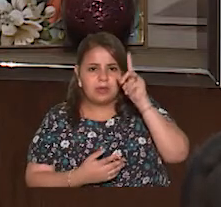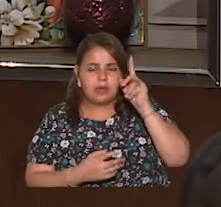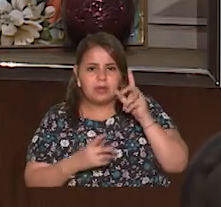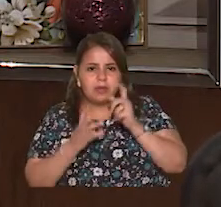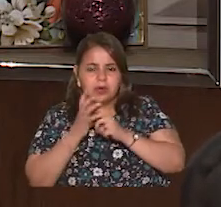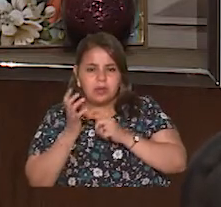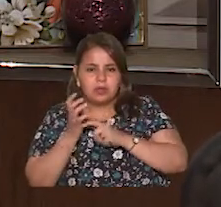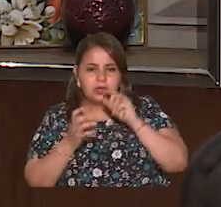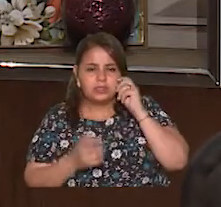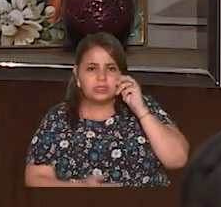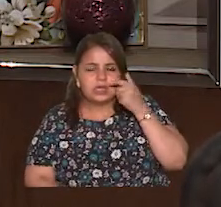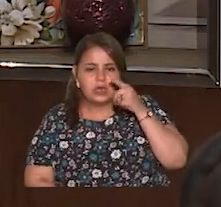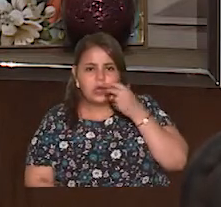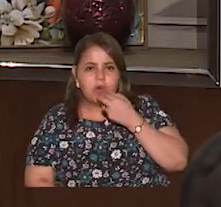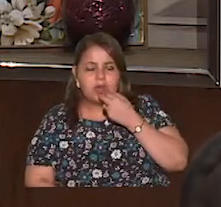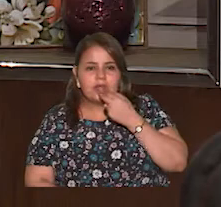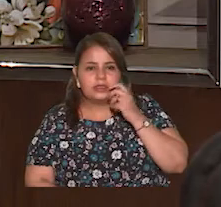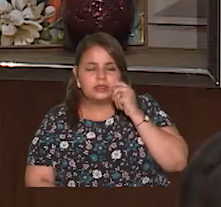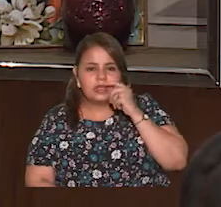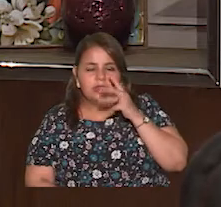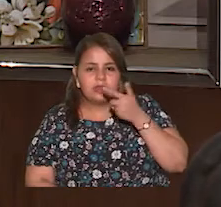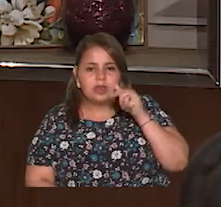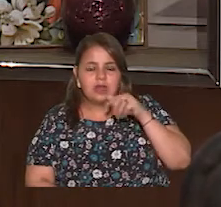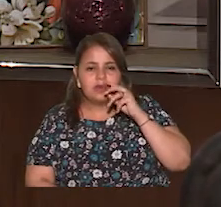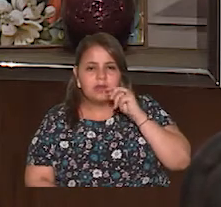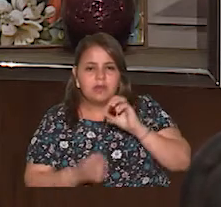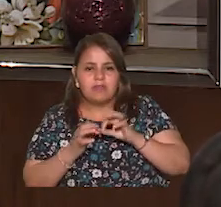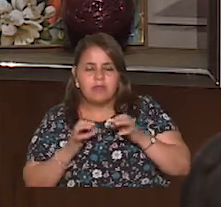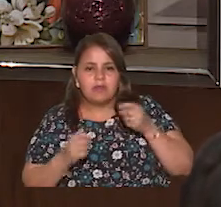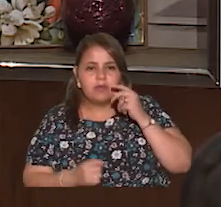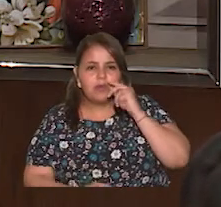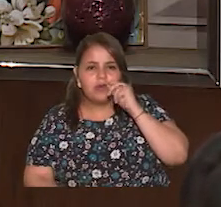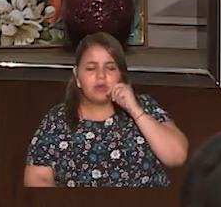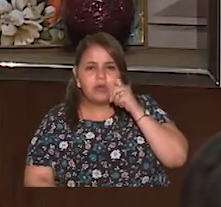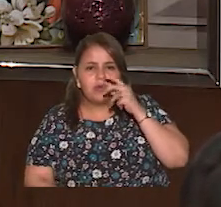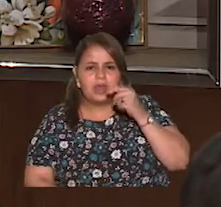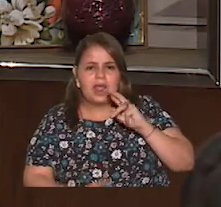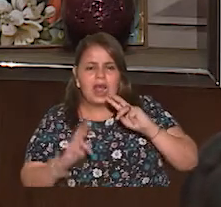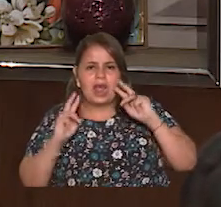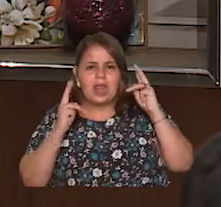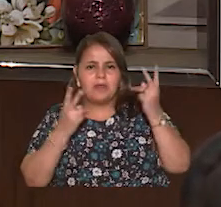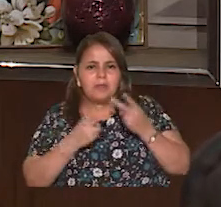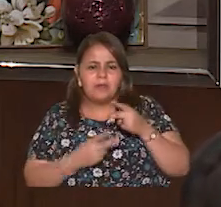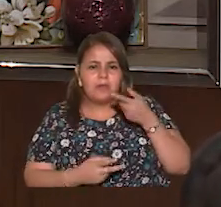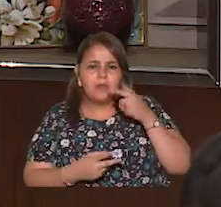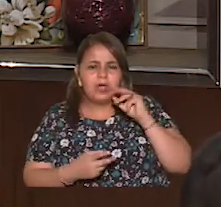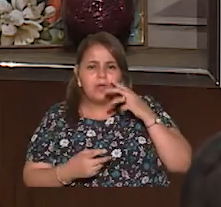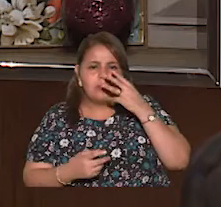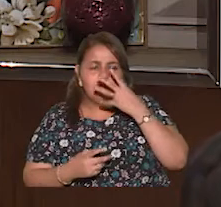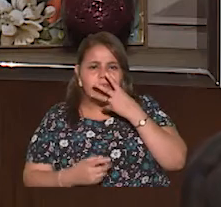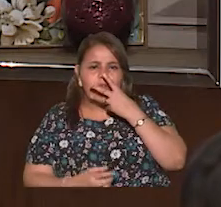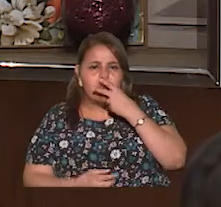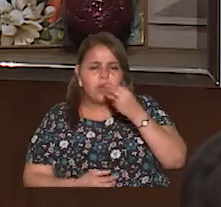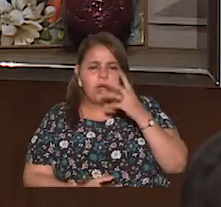كونوا رجالا. تعالوا نفهم النهاردة أكتر إيه مفهوم الرجولة من المفهوم العالمي وكمان من المفهوم الروحي.